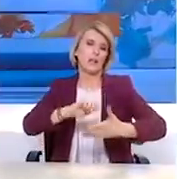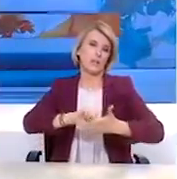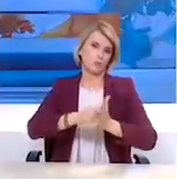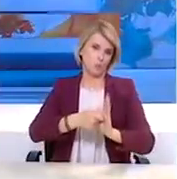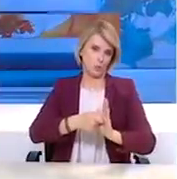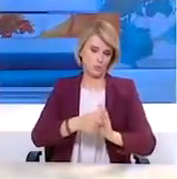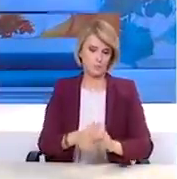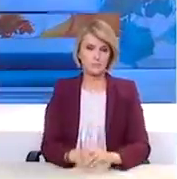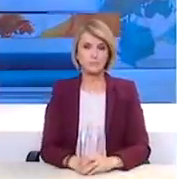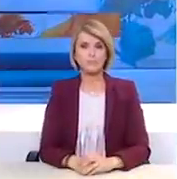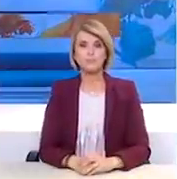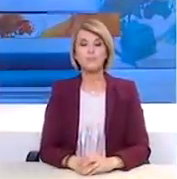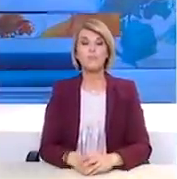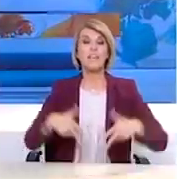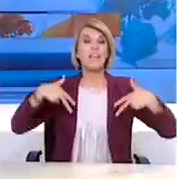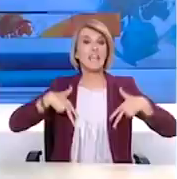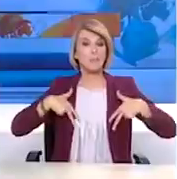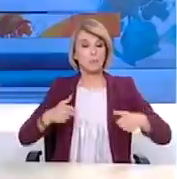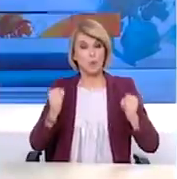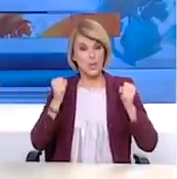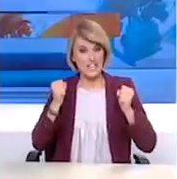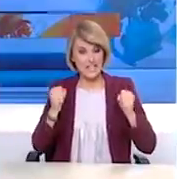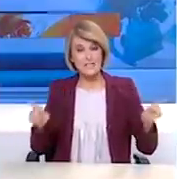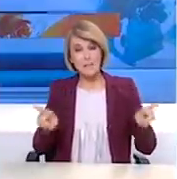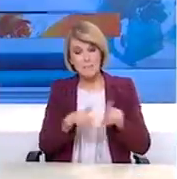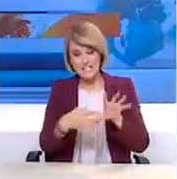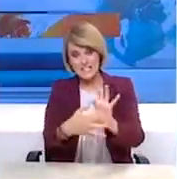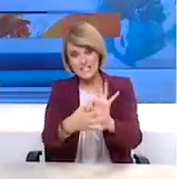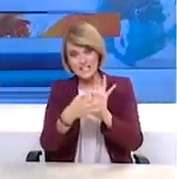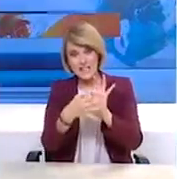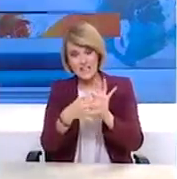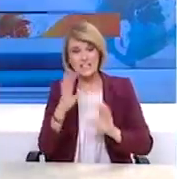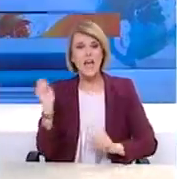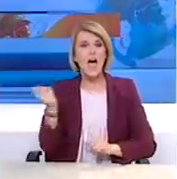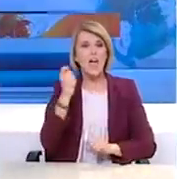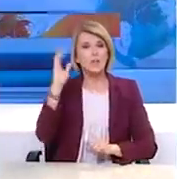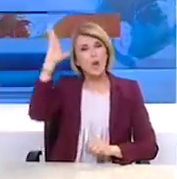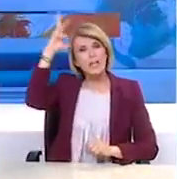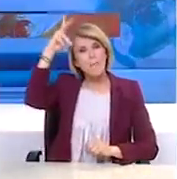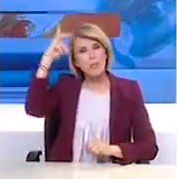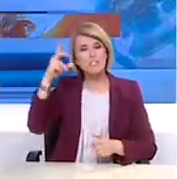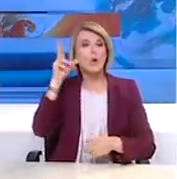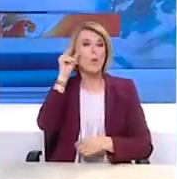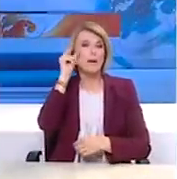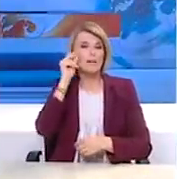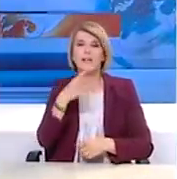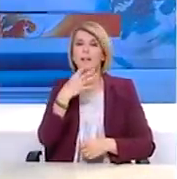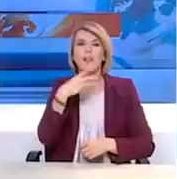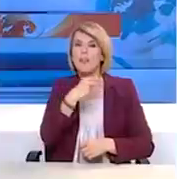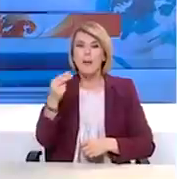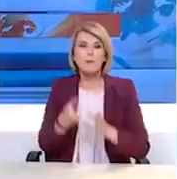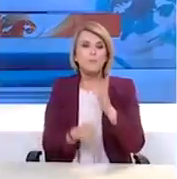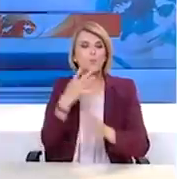Όσον αφορά τώρα στην πρωτοβουλία του Υπουργείου Υγείας και του Εθνικού Καποδιστριακού Πανεπιστημίου Αθηνών για τη λειτουργία της τηλεφωνικής γραμμής ψυχοκοινωνικής υποστήριξης